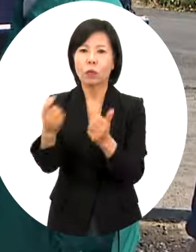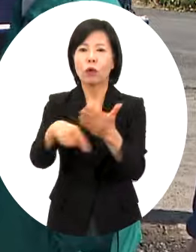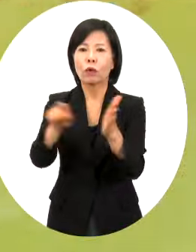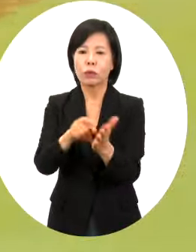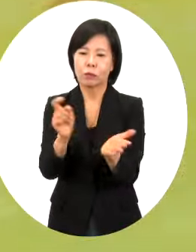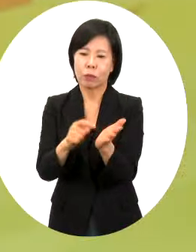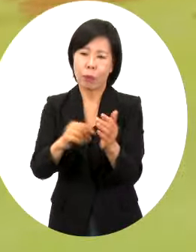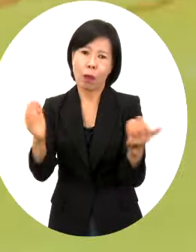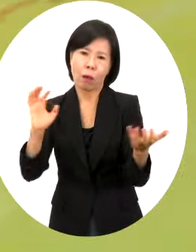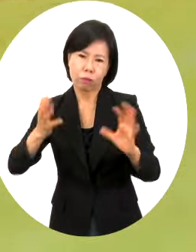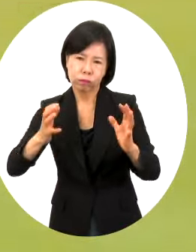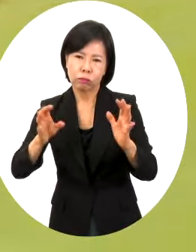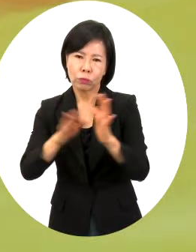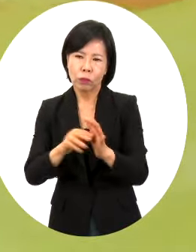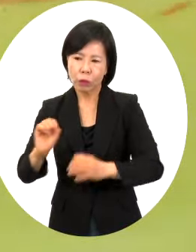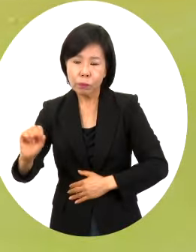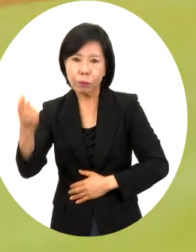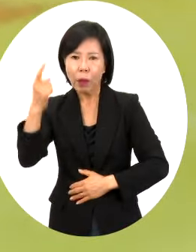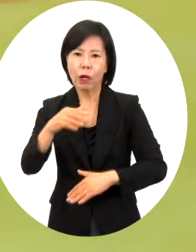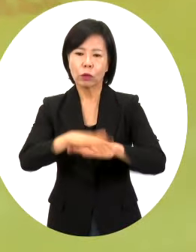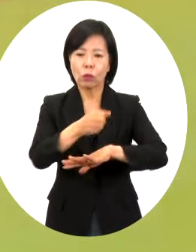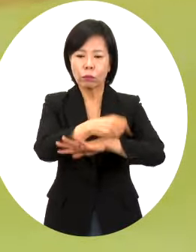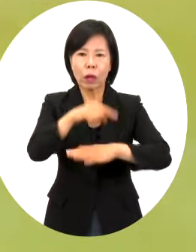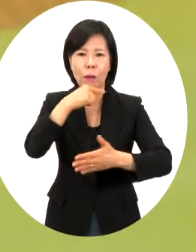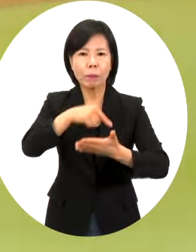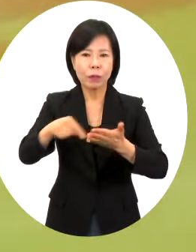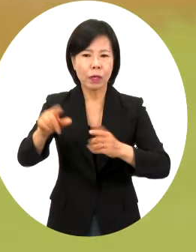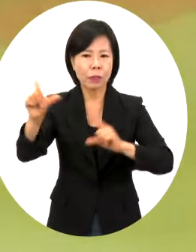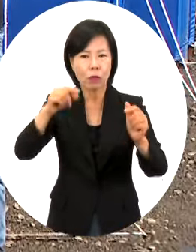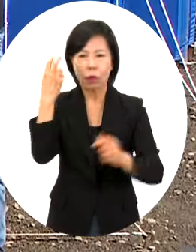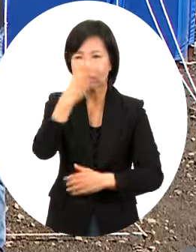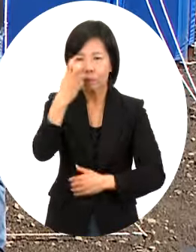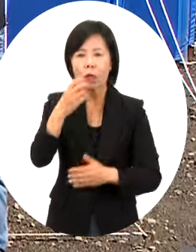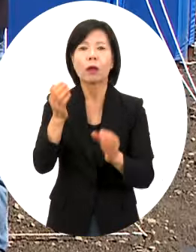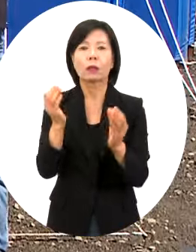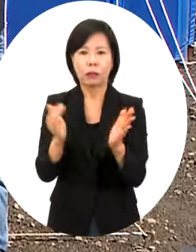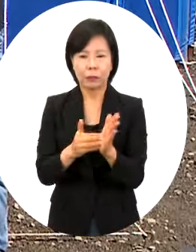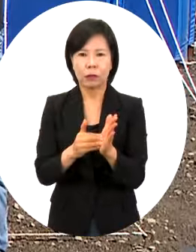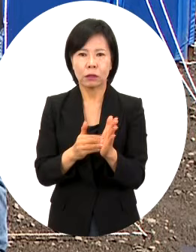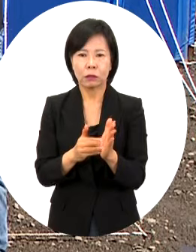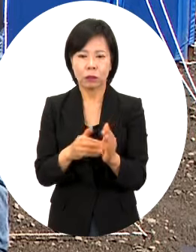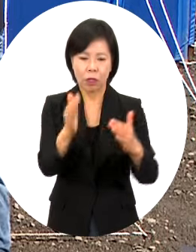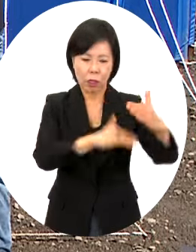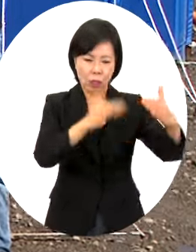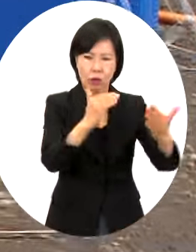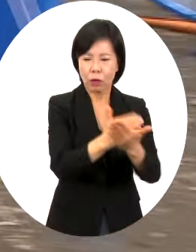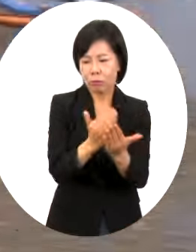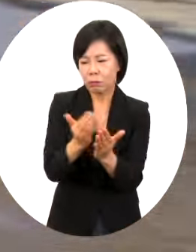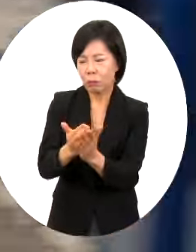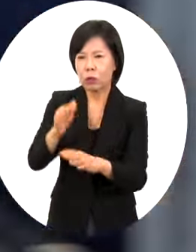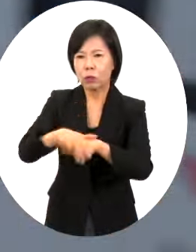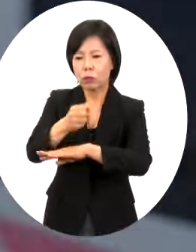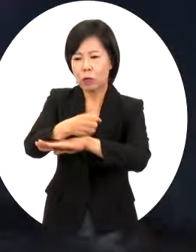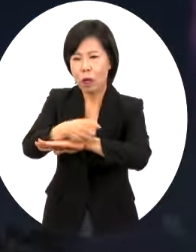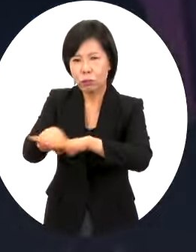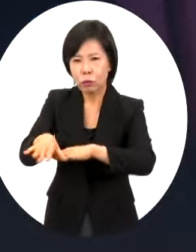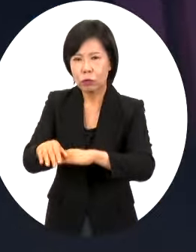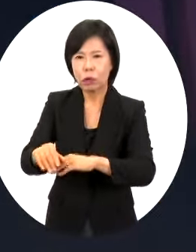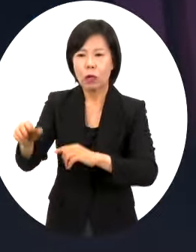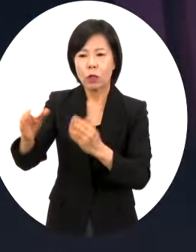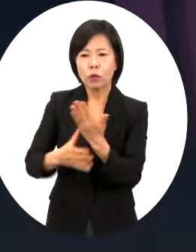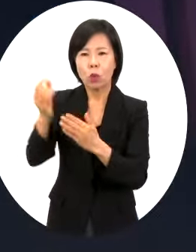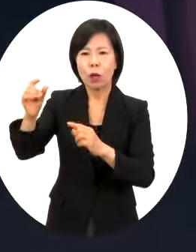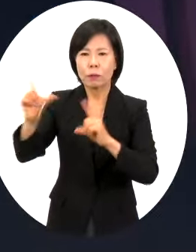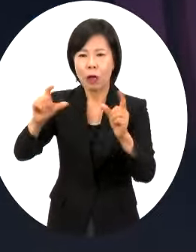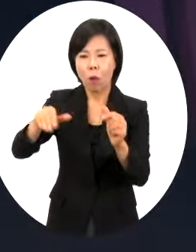위한 긴급대책회의를 개최해 가뭄으로 인한 농작물 피해 상황을 점검했는데요. 각 기관별로 농산물 가뭄